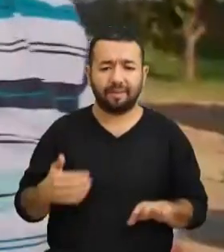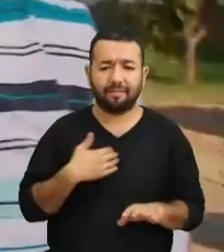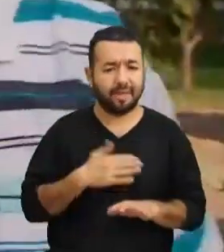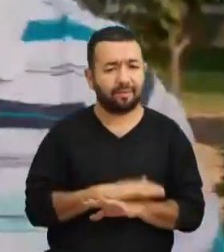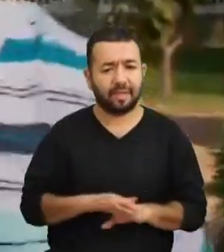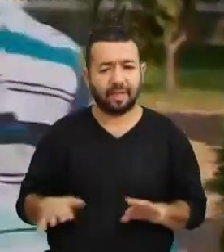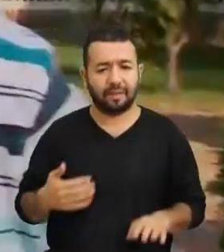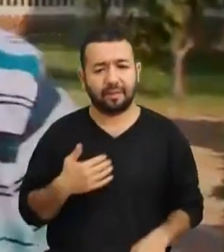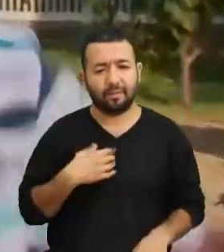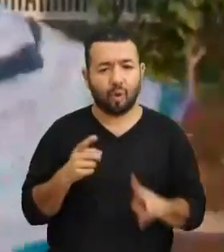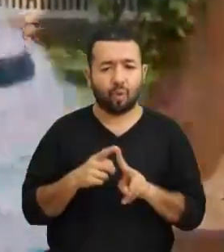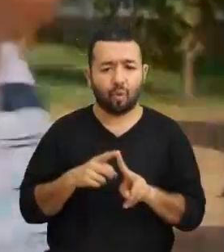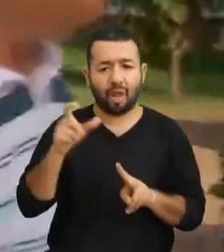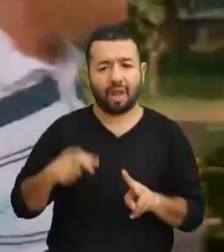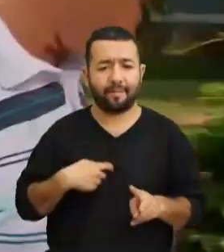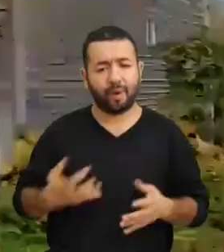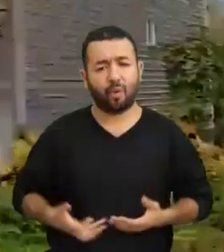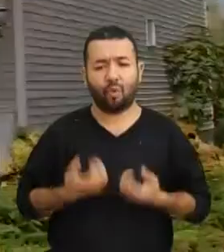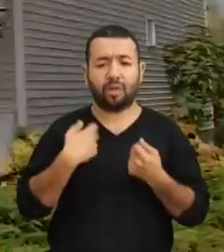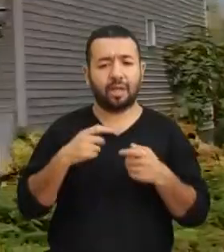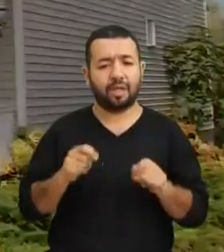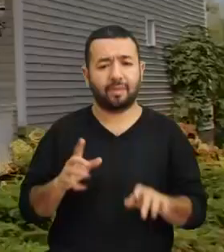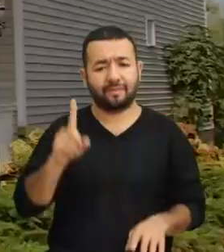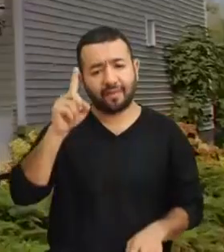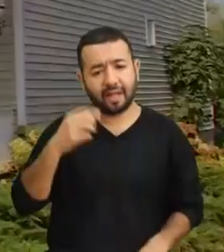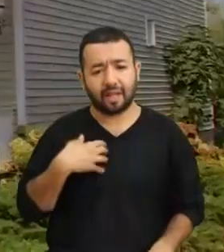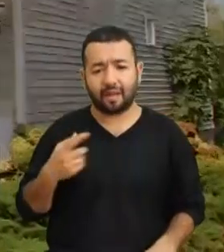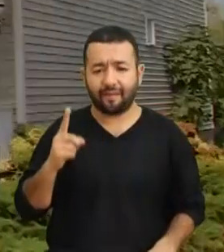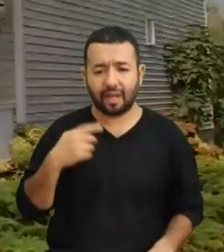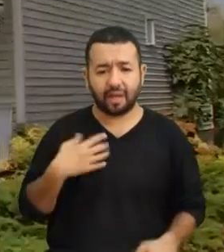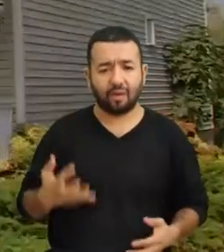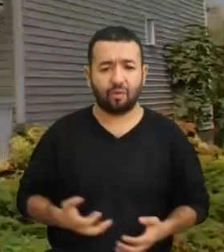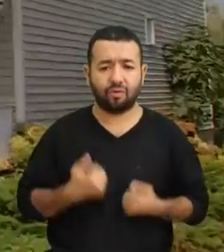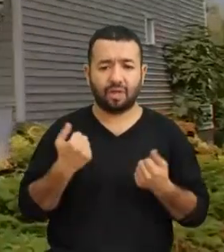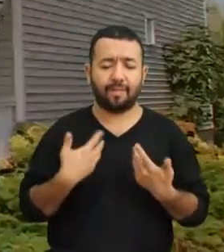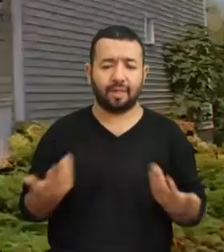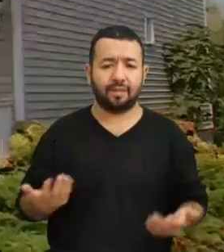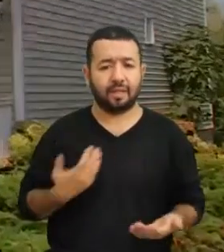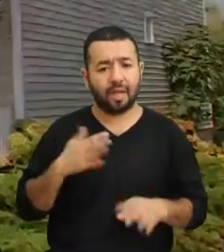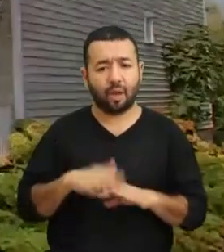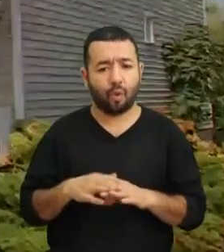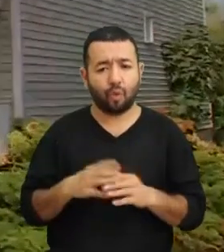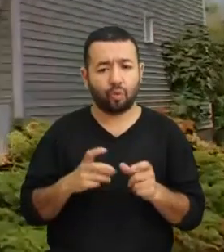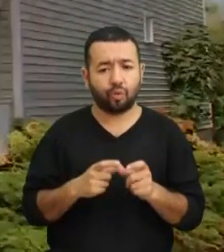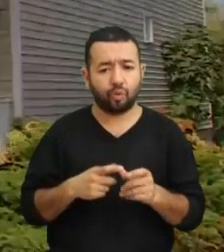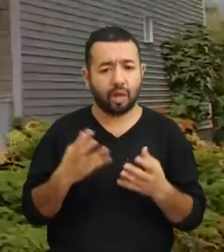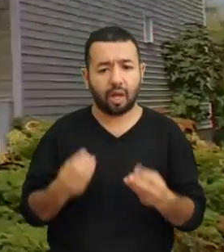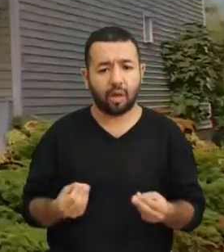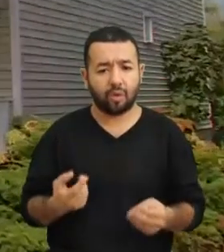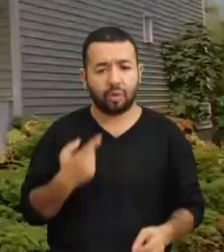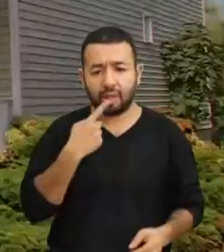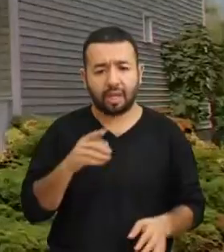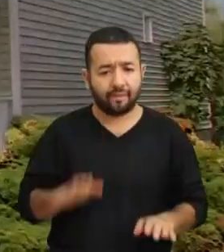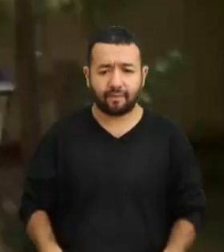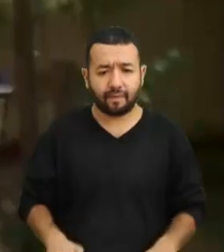mahvoldum. Vallahi Nurhan da beni kurtaramaz ya. Vallahi de, billahi de, tallahi de ya. Ne oldu Şükrü? Ne oldu? Ne oldu? Ne